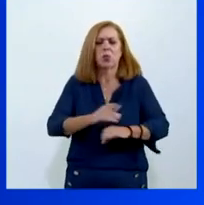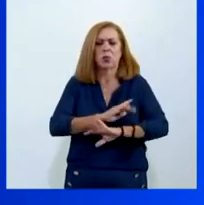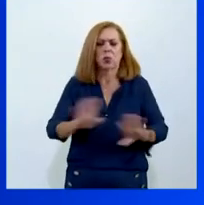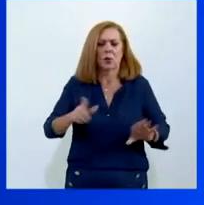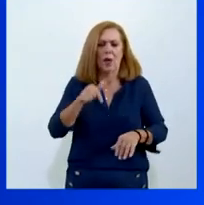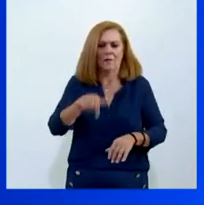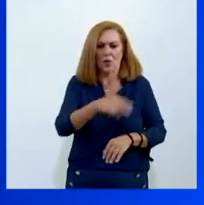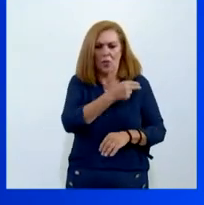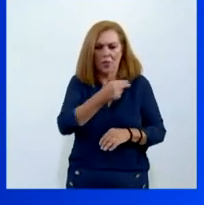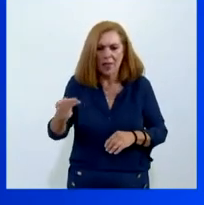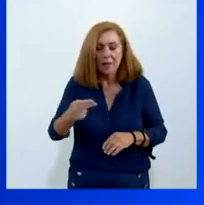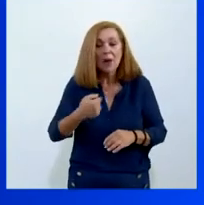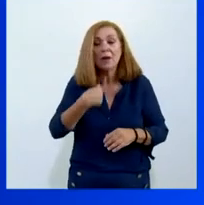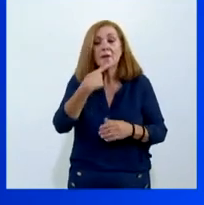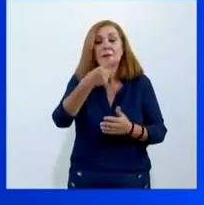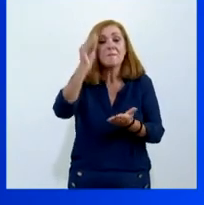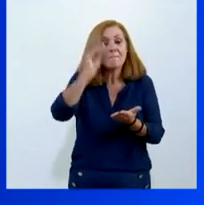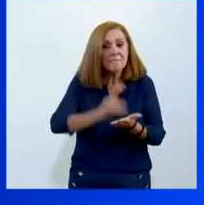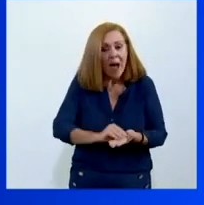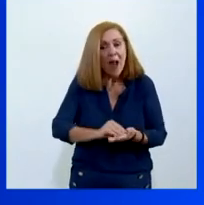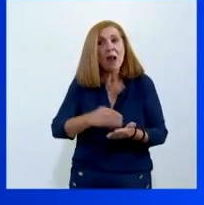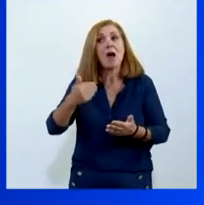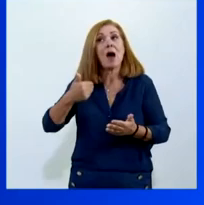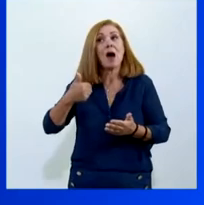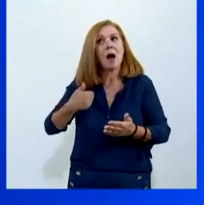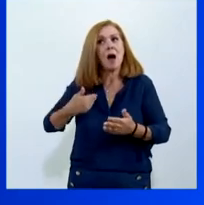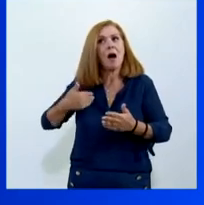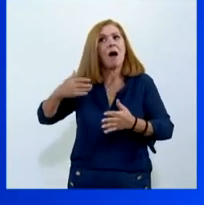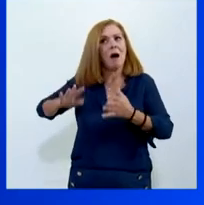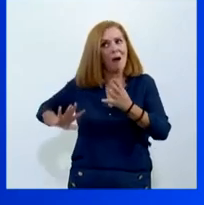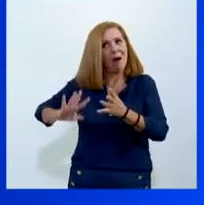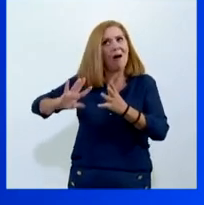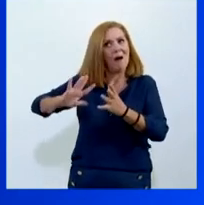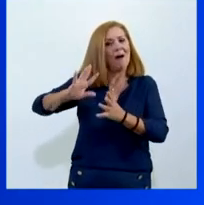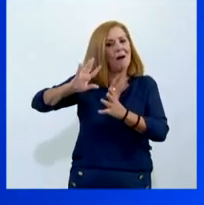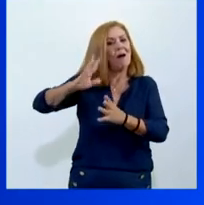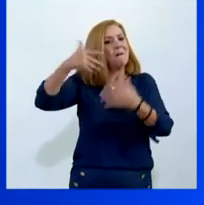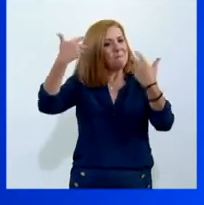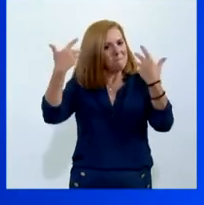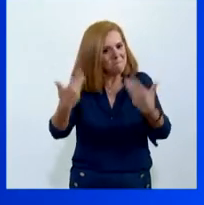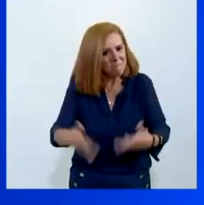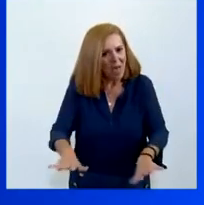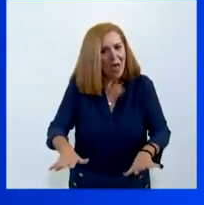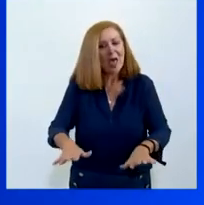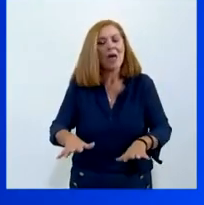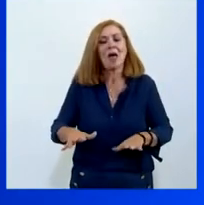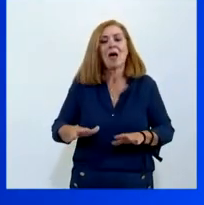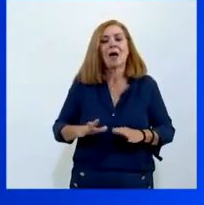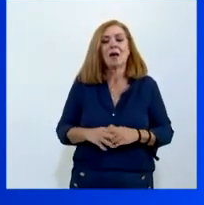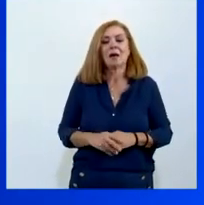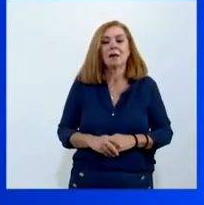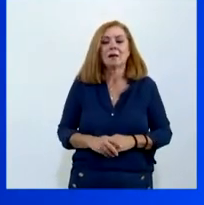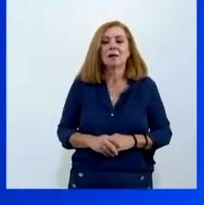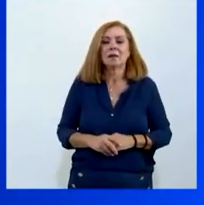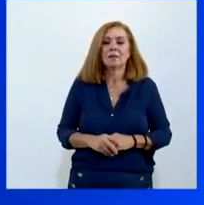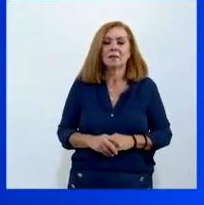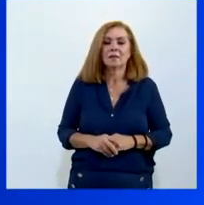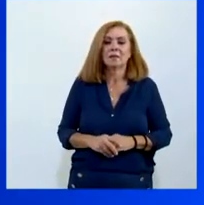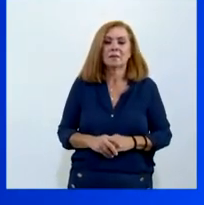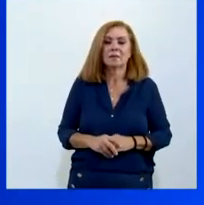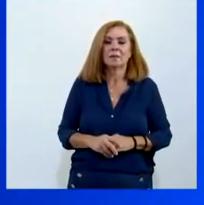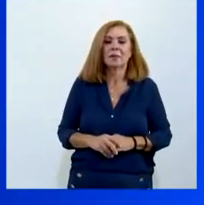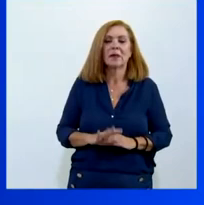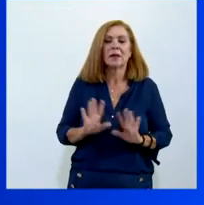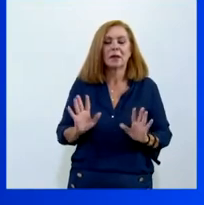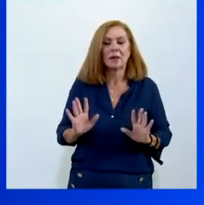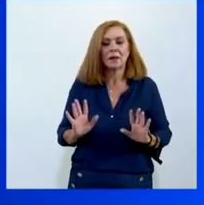κατεύθυνση. Επαναλαμβάνω ότι έχουμε κάνει βήματα ήδη βελτίωσης φορολογικής συμμόρφωσης τα τελευταία χρόνια, αλλά